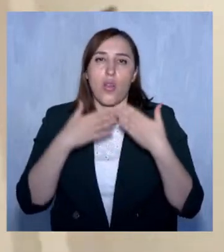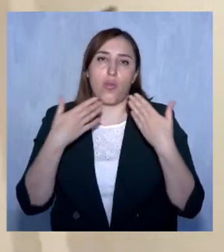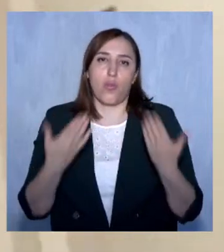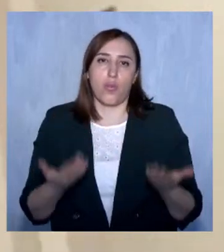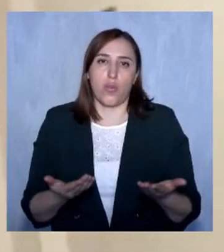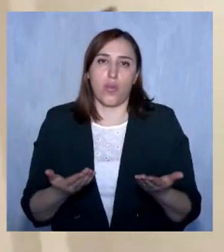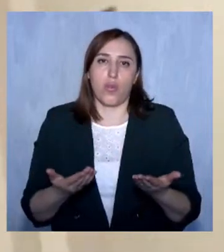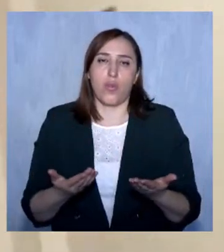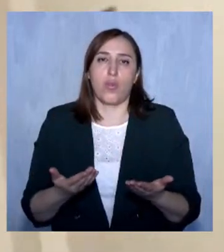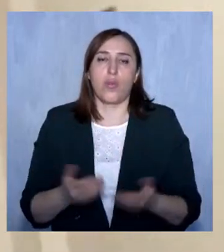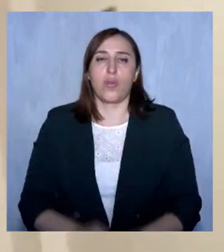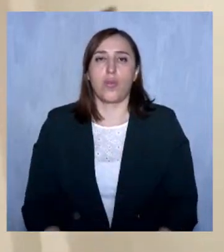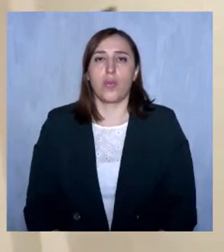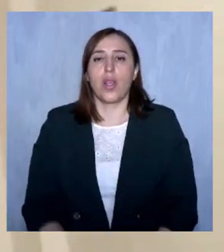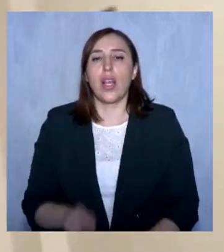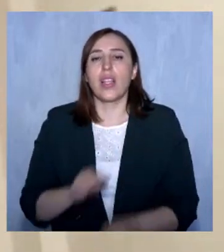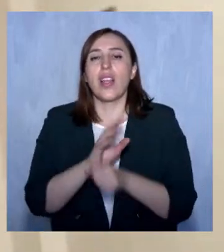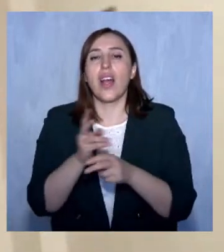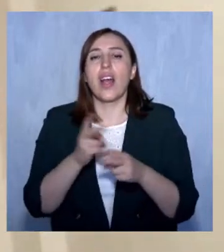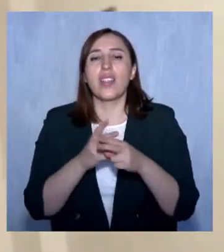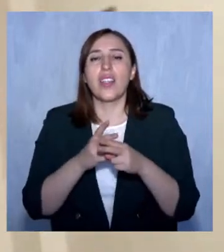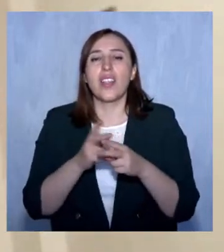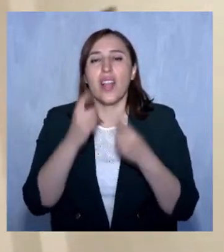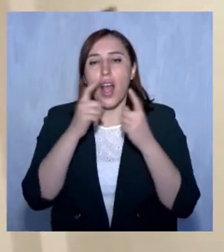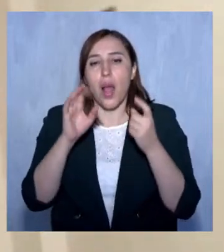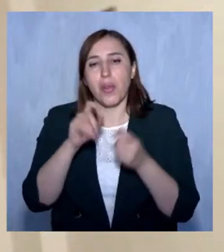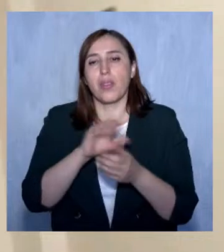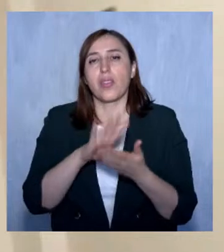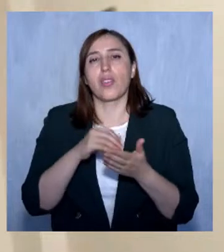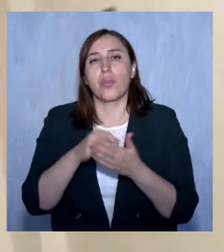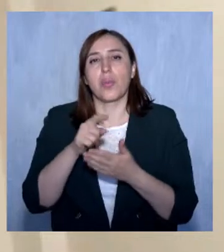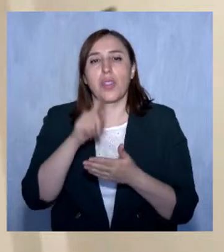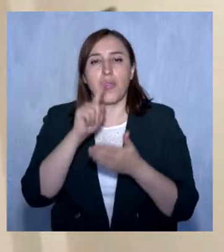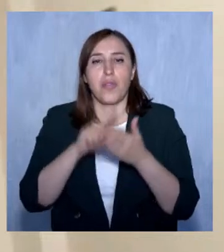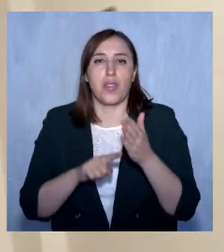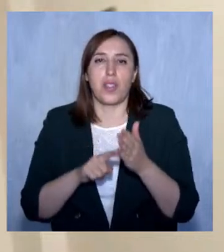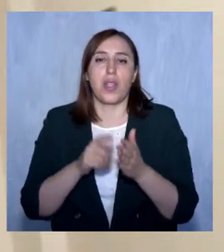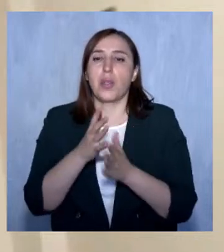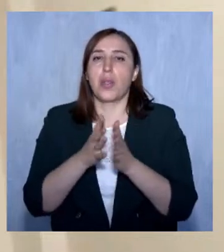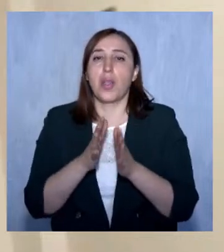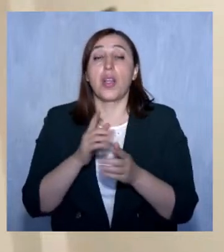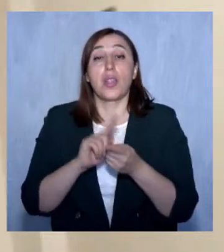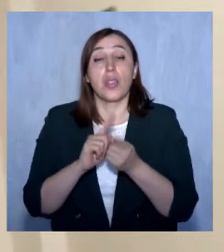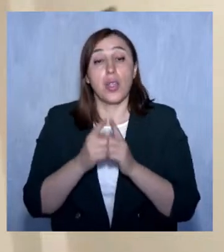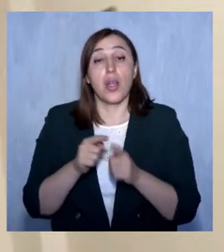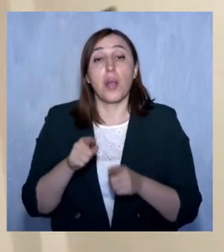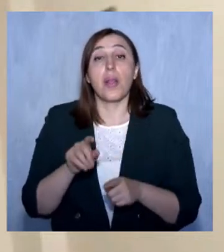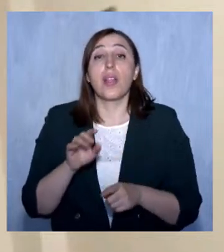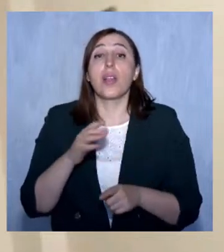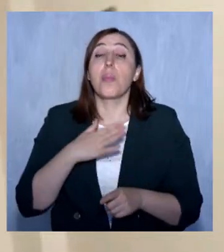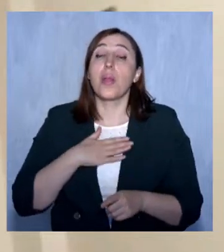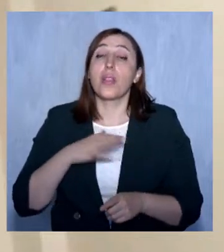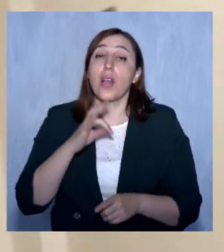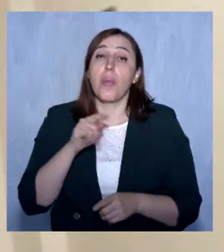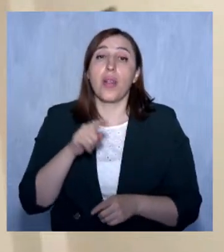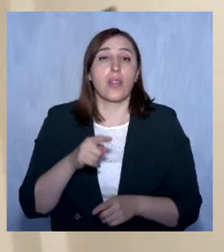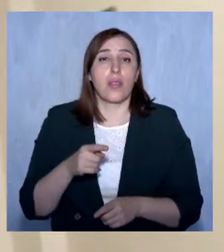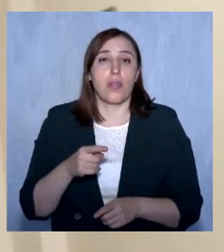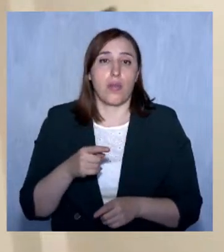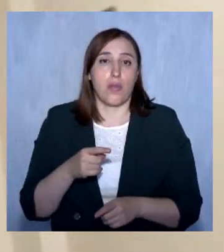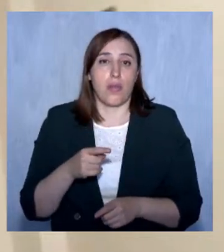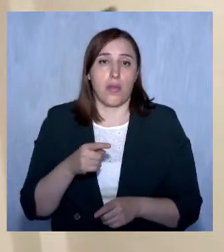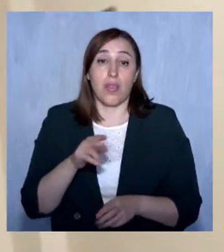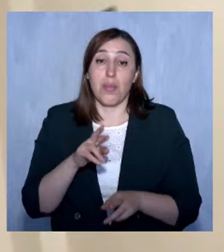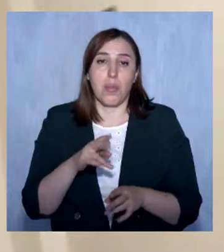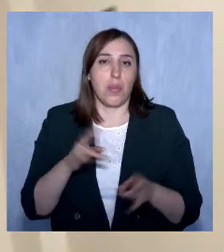Հաղաջացնի ընդհանուր հակահամաճարակային պայթարի միջոք սարումների նկանություն իսկ դա մեզ այսօր հեջ պետք չէ հաշվեարնելով